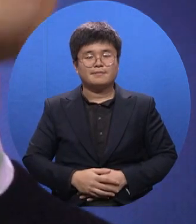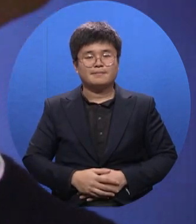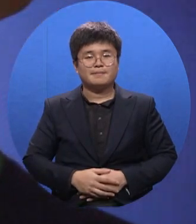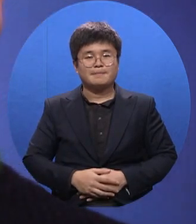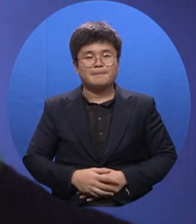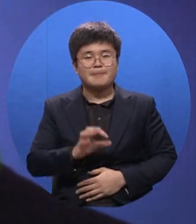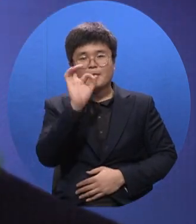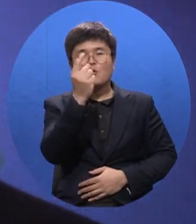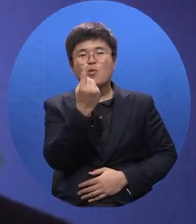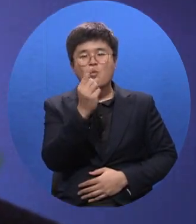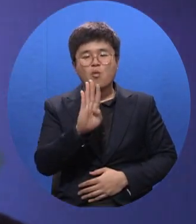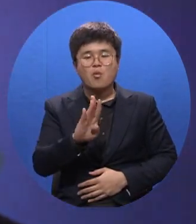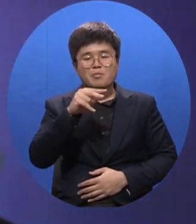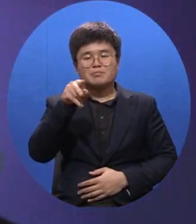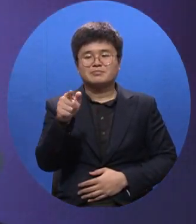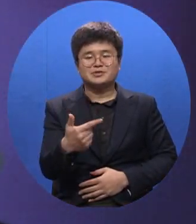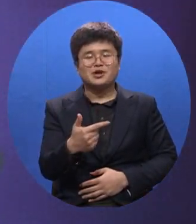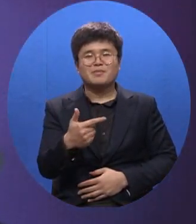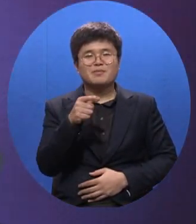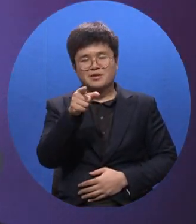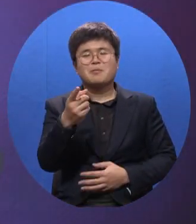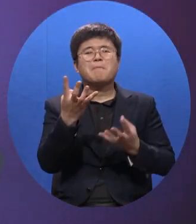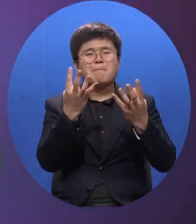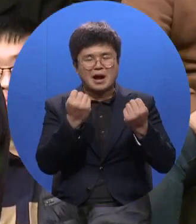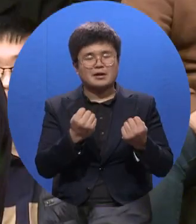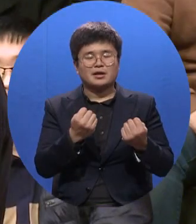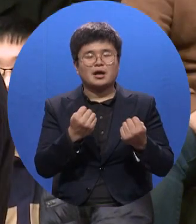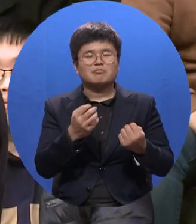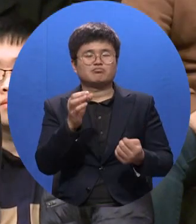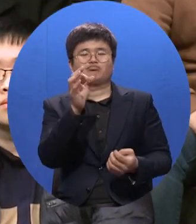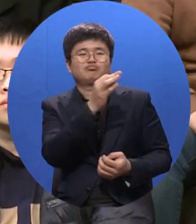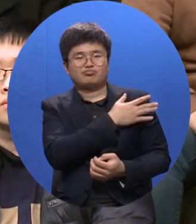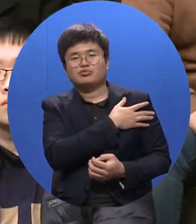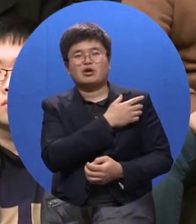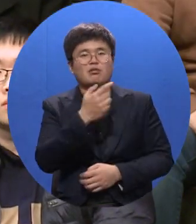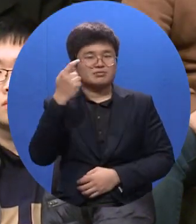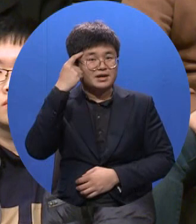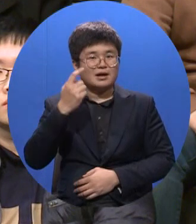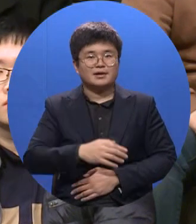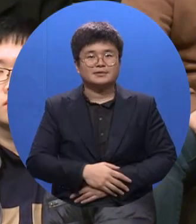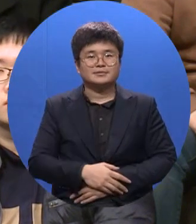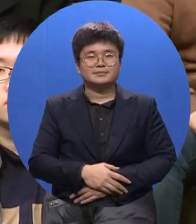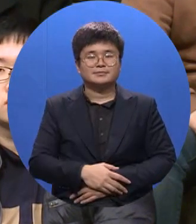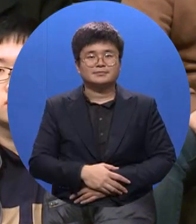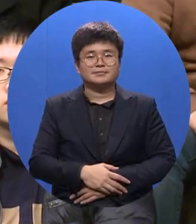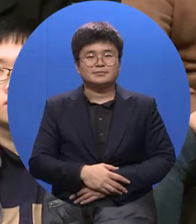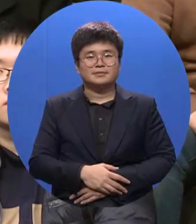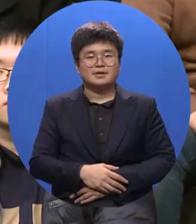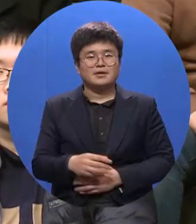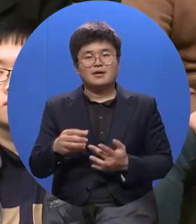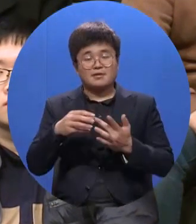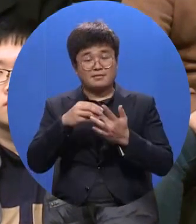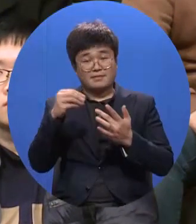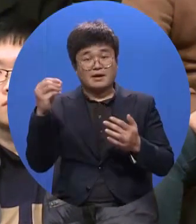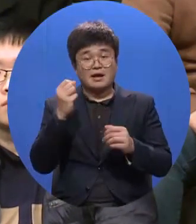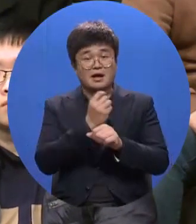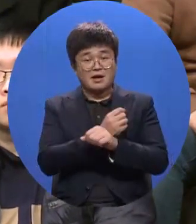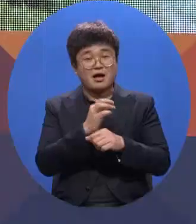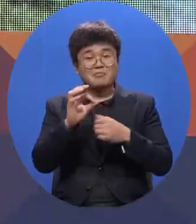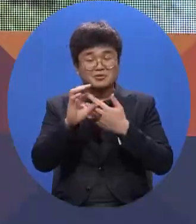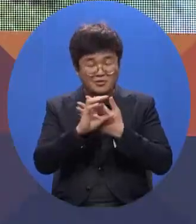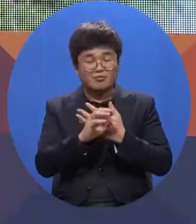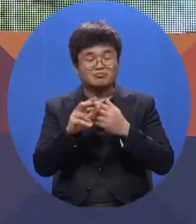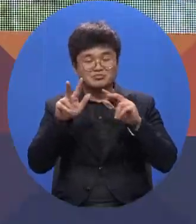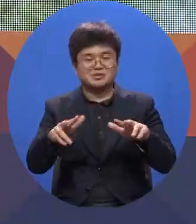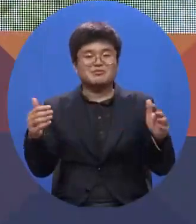오니 없으니 많은것 부유 람이 부유함 이라고 생각해 4 이렇게 이렇게 선택 형 서초 이제 여기까지 왔고